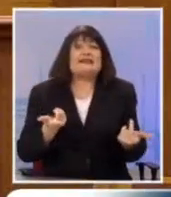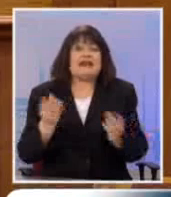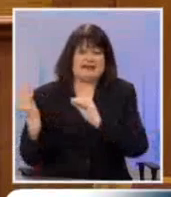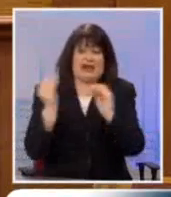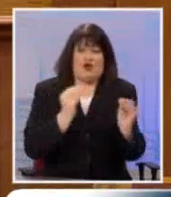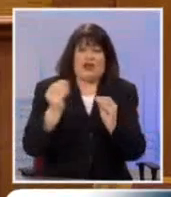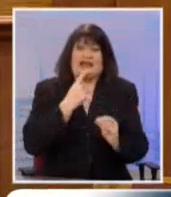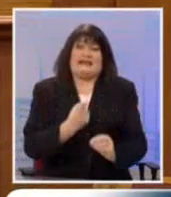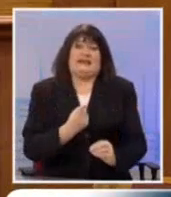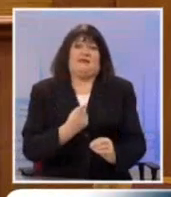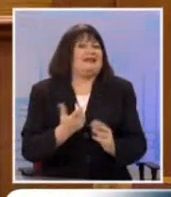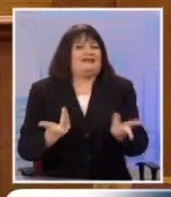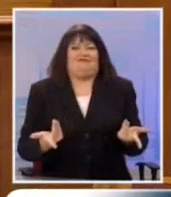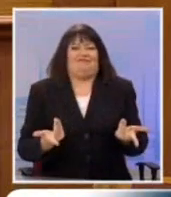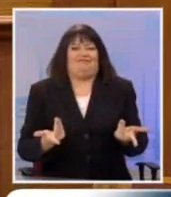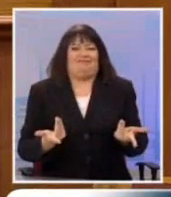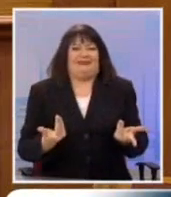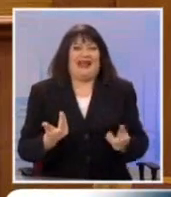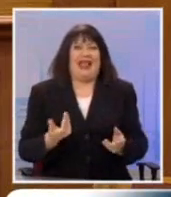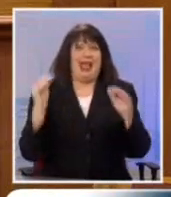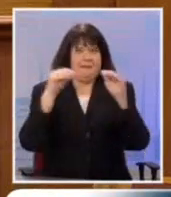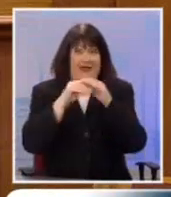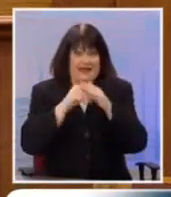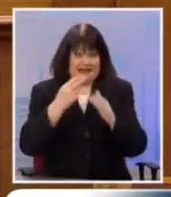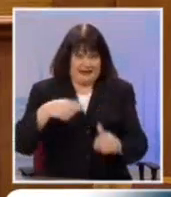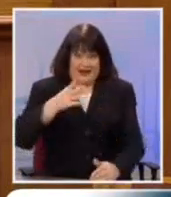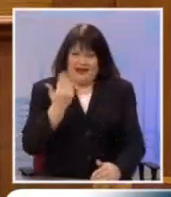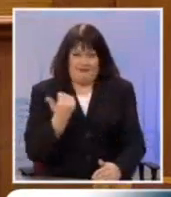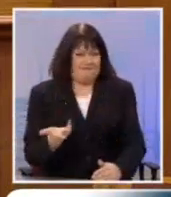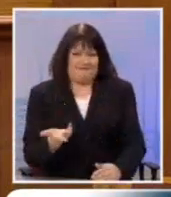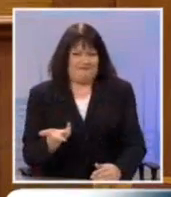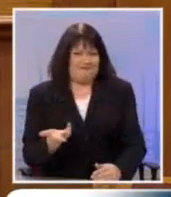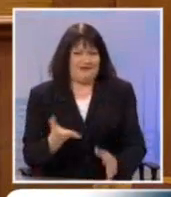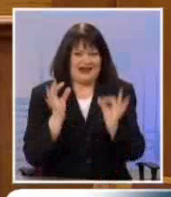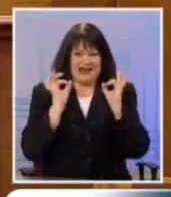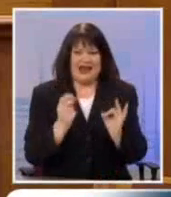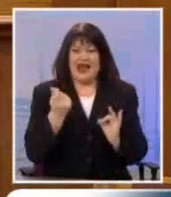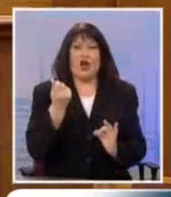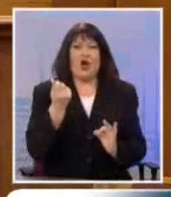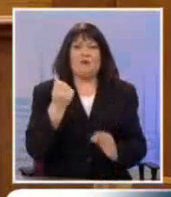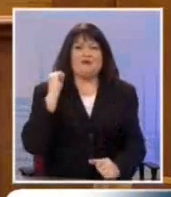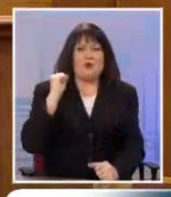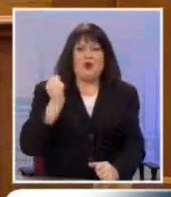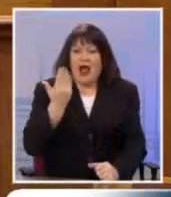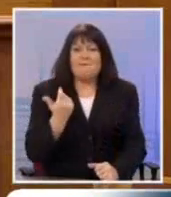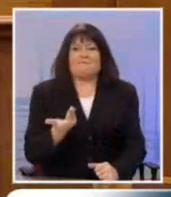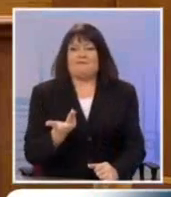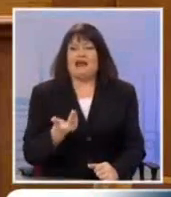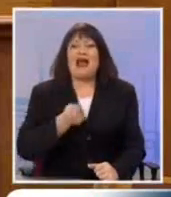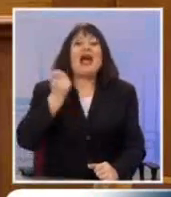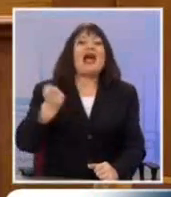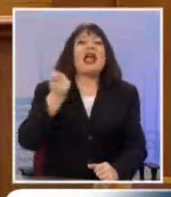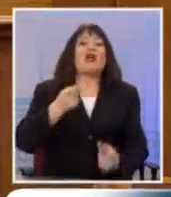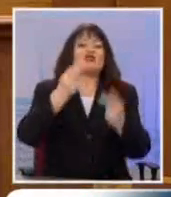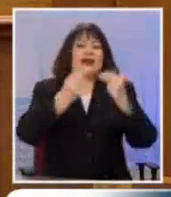εισαγωγές. Δεν ανευξάνονται οι επενδύσεις όταν δεν έχουμε μια κανονική νομισματική ένωση όπου το χρέος δεν